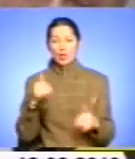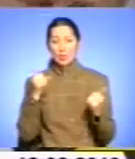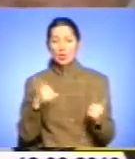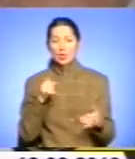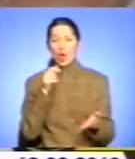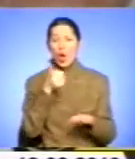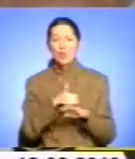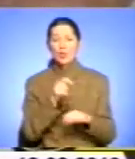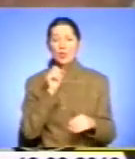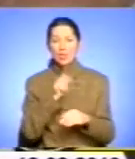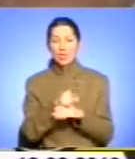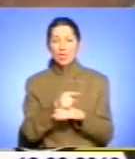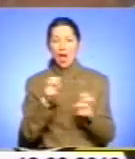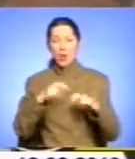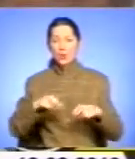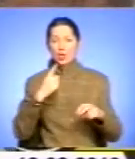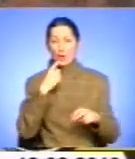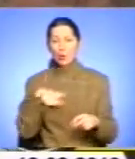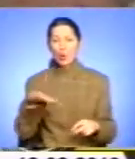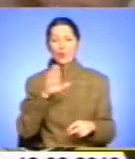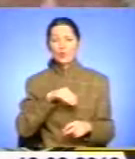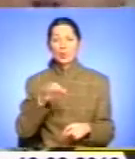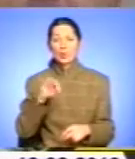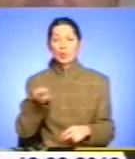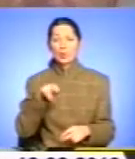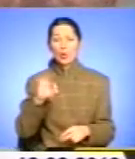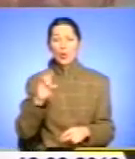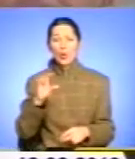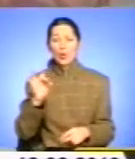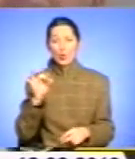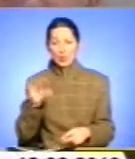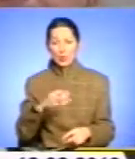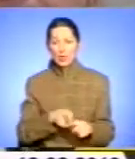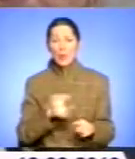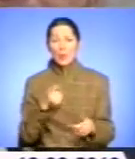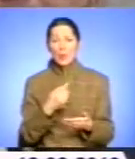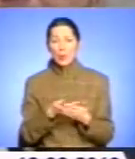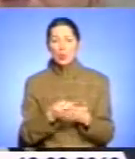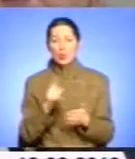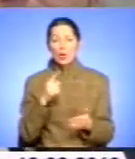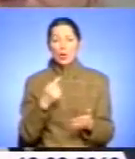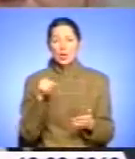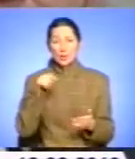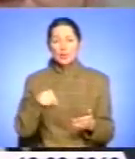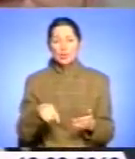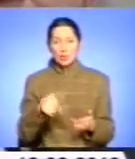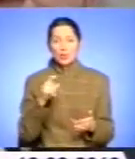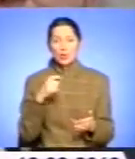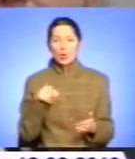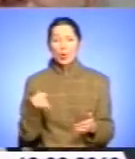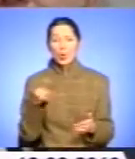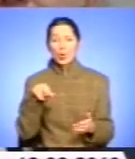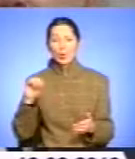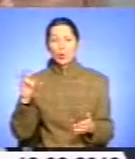головне завдання – обстежити кров усіх донорів. Це приблизно десь 1100 донорів в місяць, десь